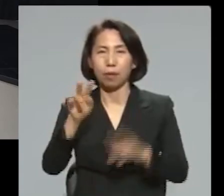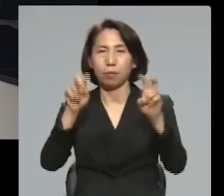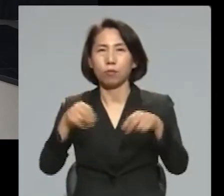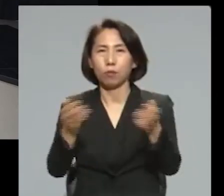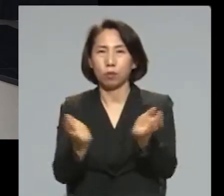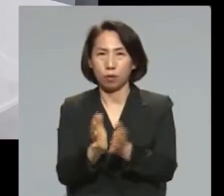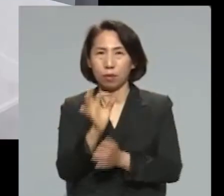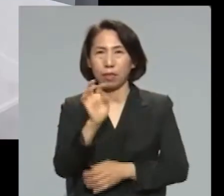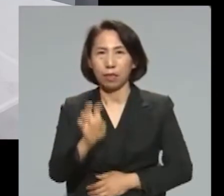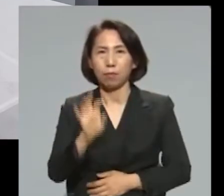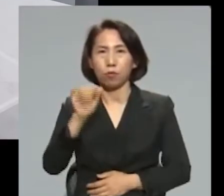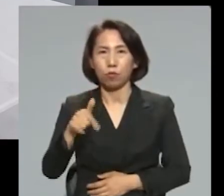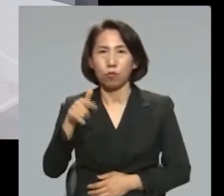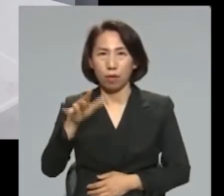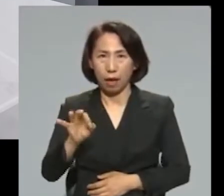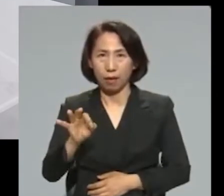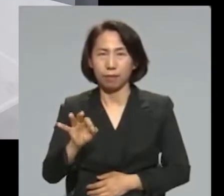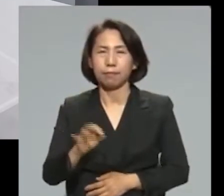무소속 임욱강 후보.